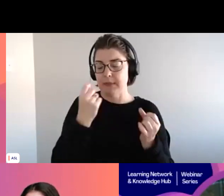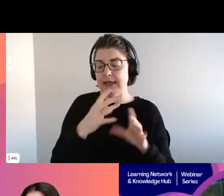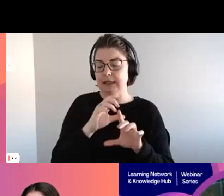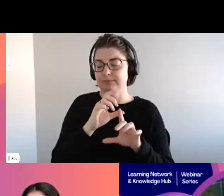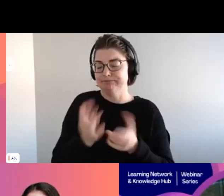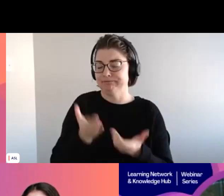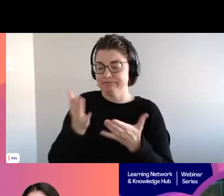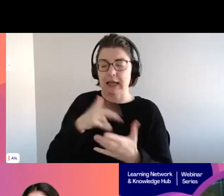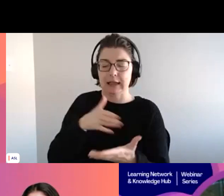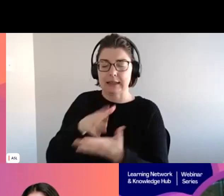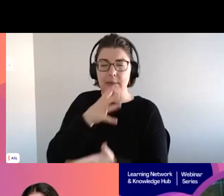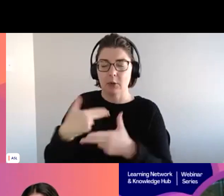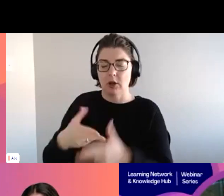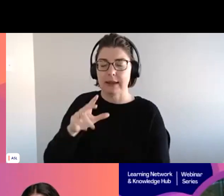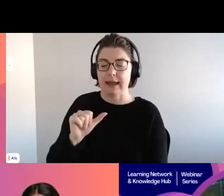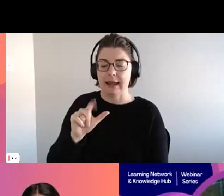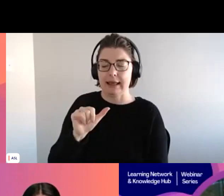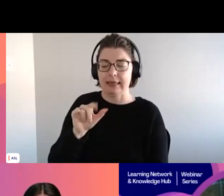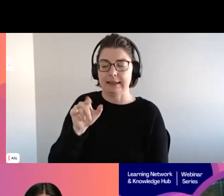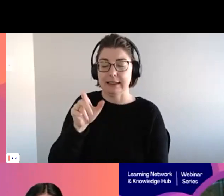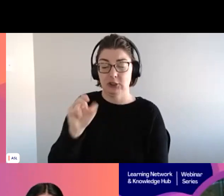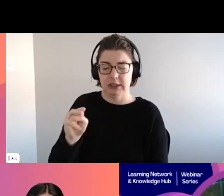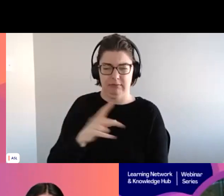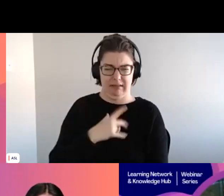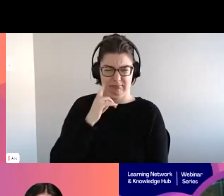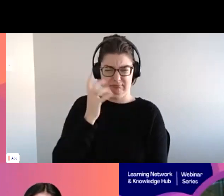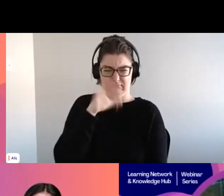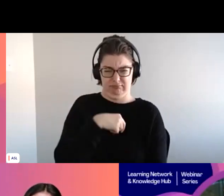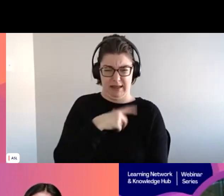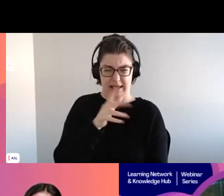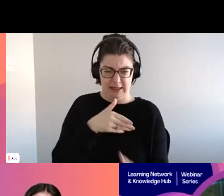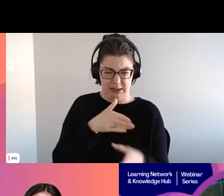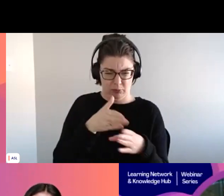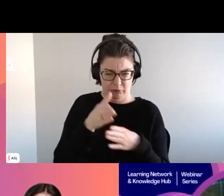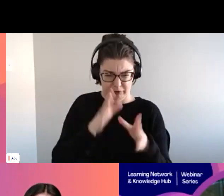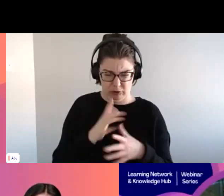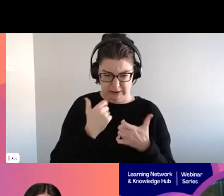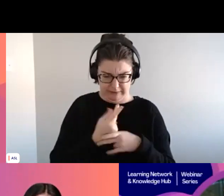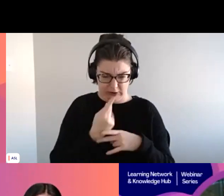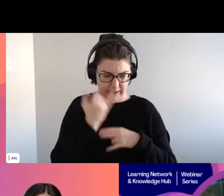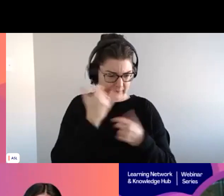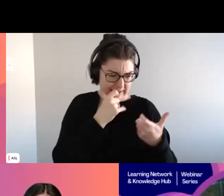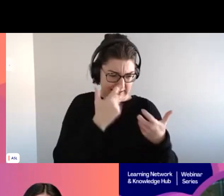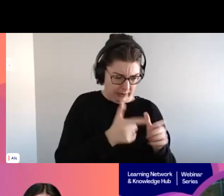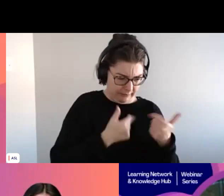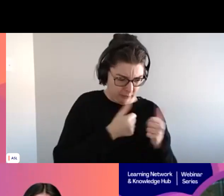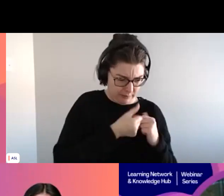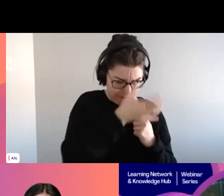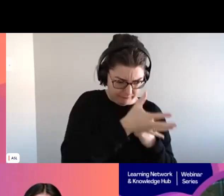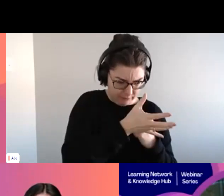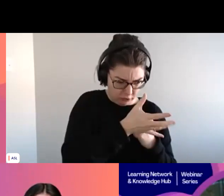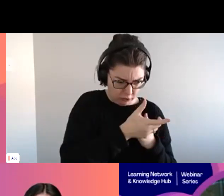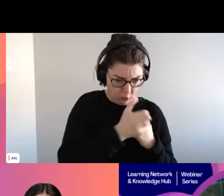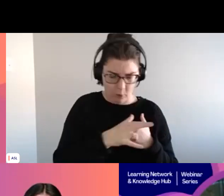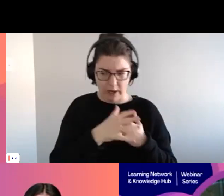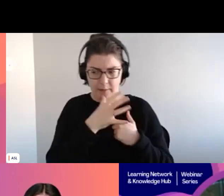mon père donc agit de manière à aliéner ma mère de plusieurs manières tous les professionnels tendaient de voir si je ne voulais